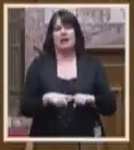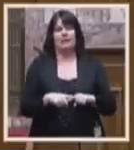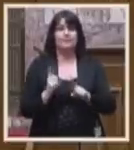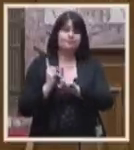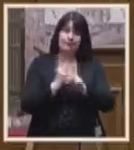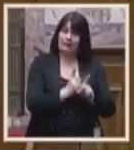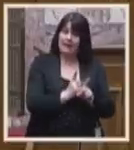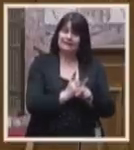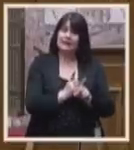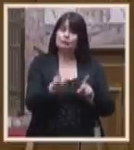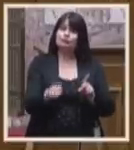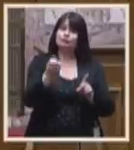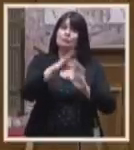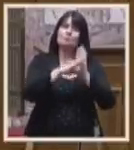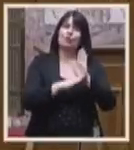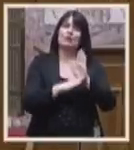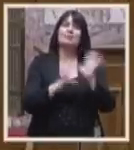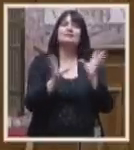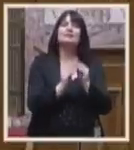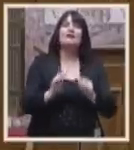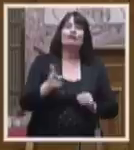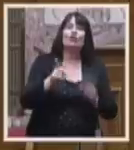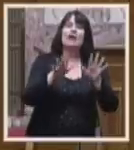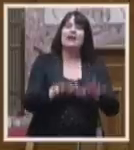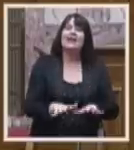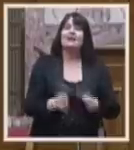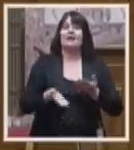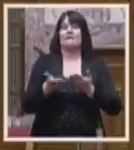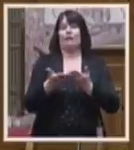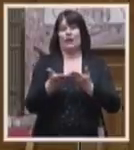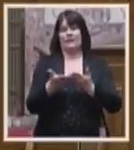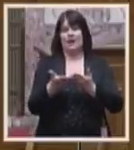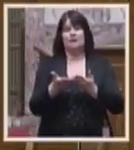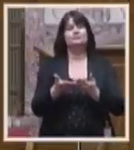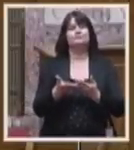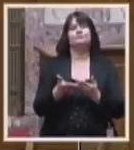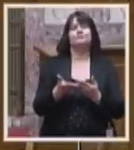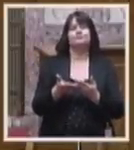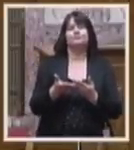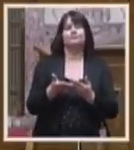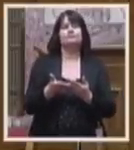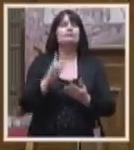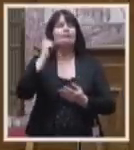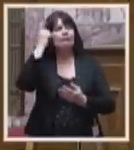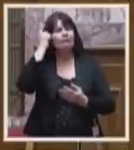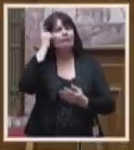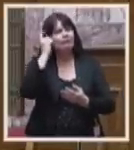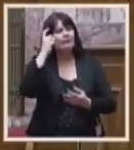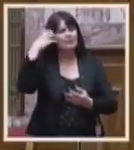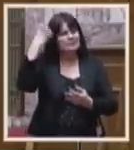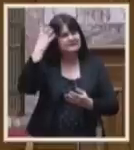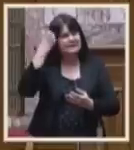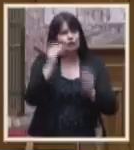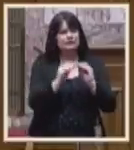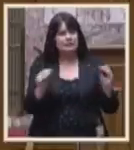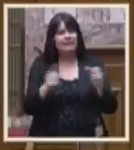και επιπλέον προγράμματα για την φτώχεια και την ανεργία, αλλά και την μεταφορά της τεχνογνωσίας σε τομείς όπως είναι η